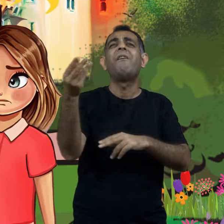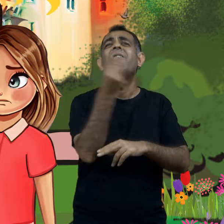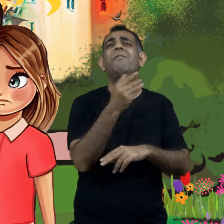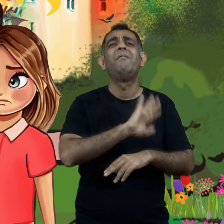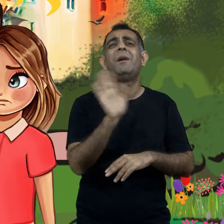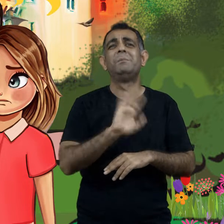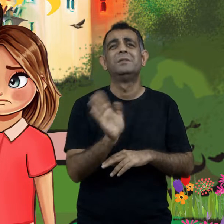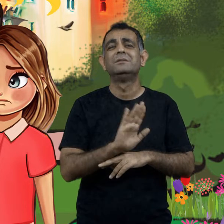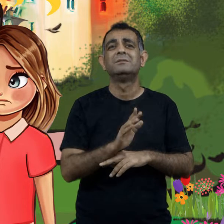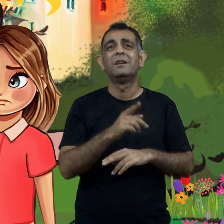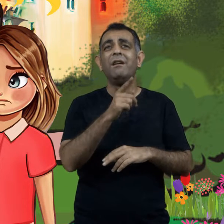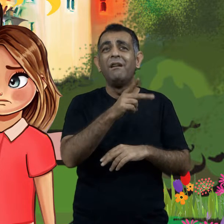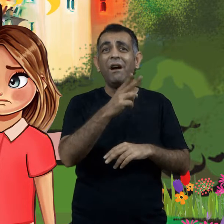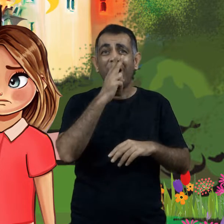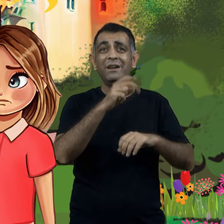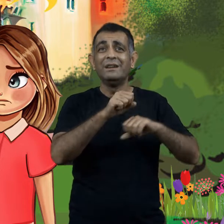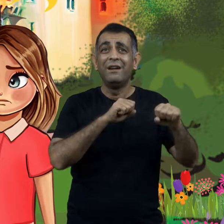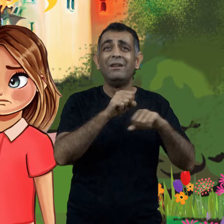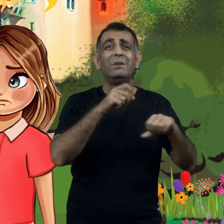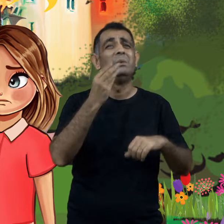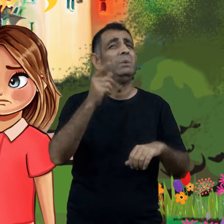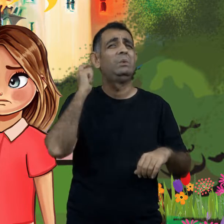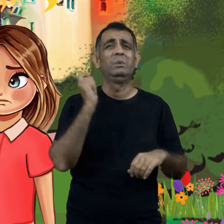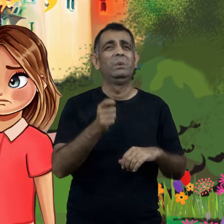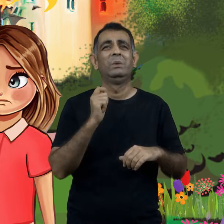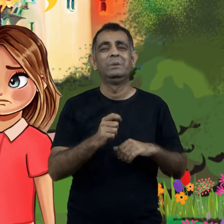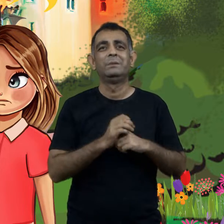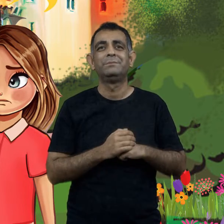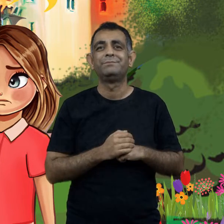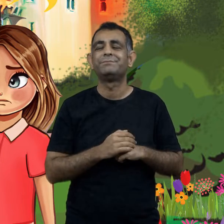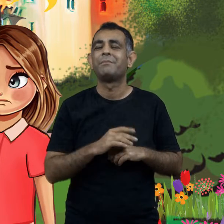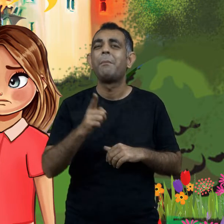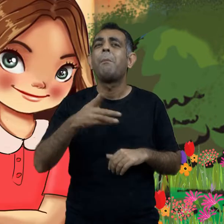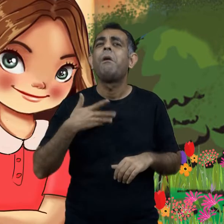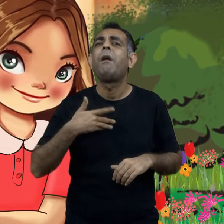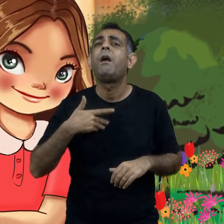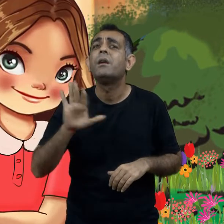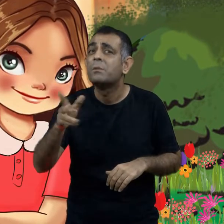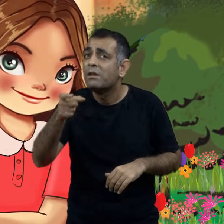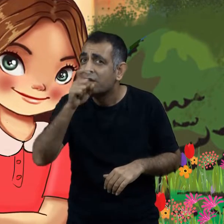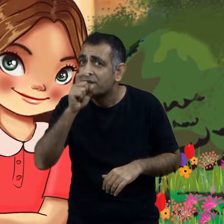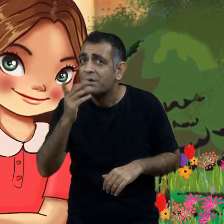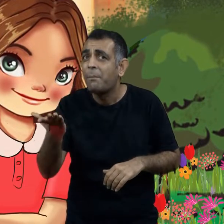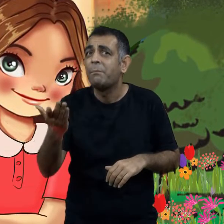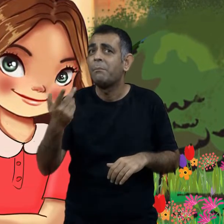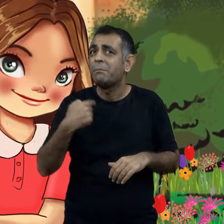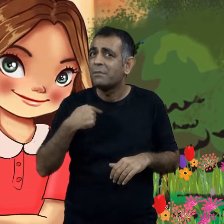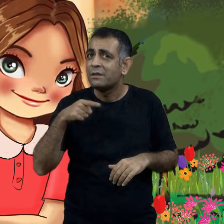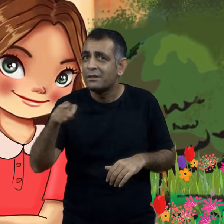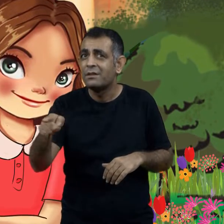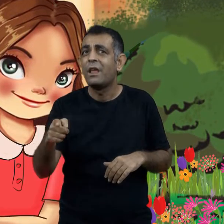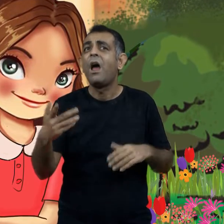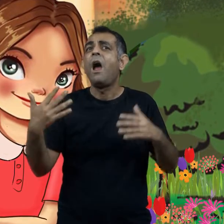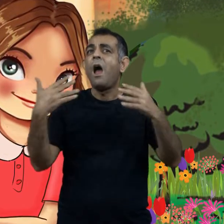size vermeyecektir. Onu ikna etmek oldukça zordur. Merak etmeyin sevgili